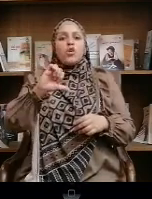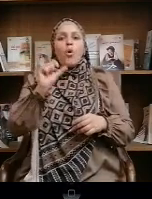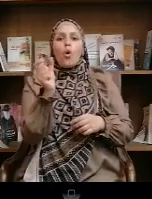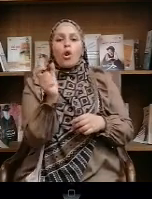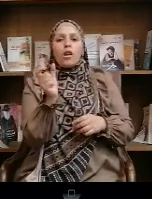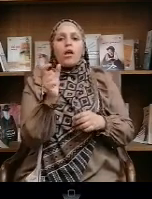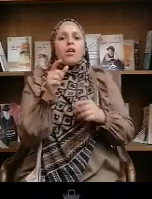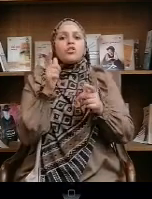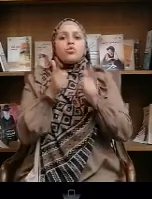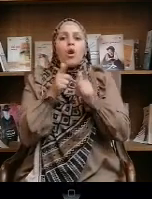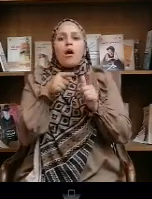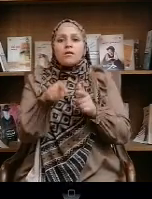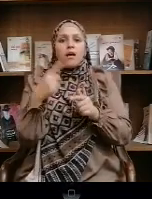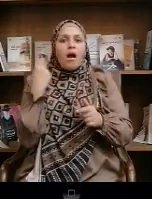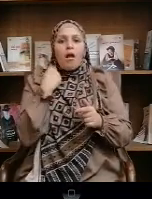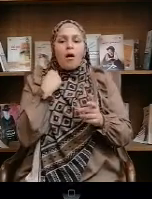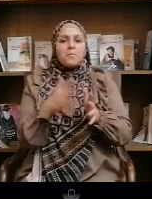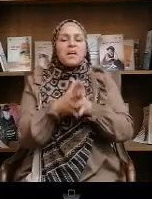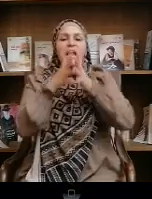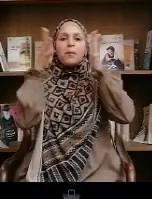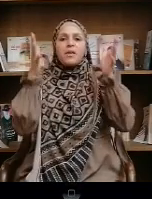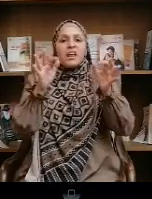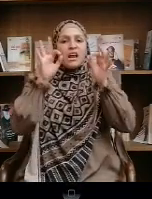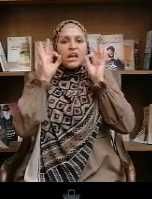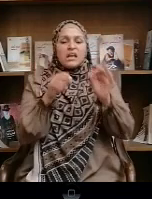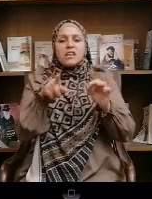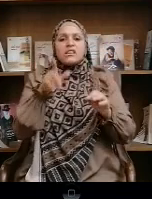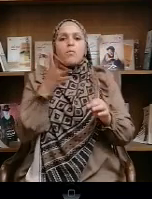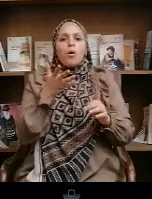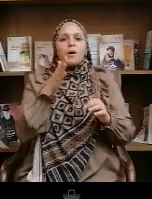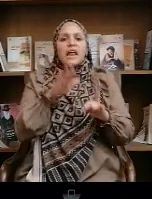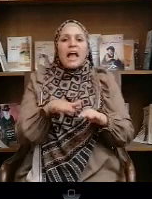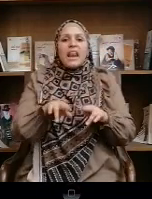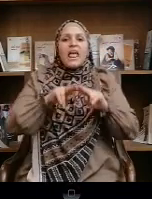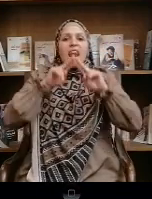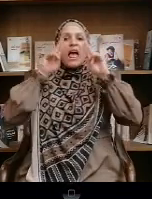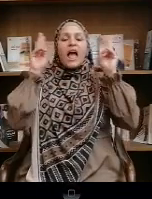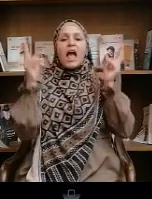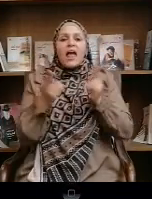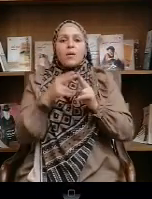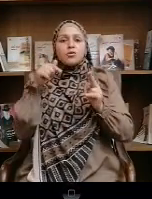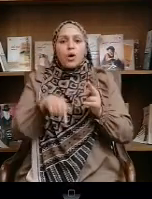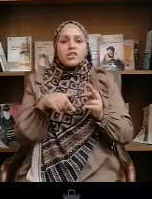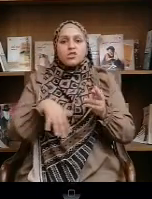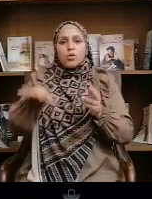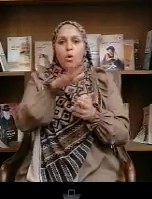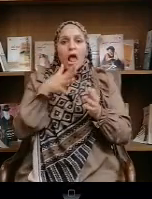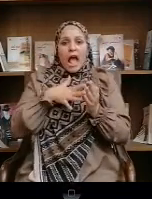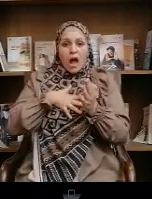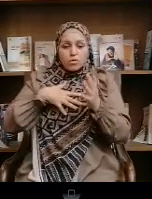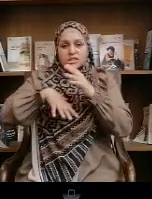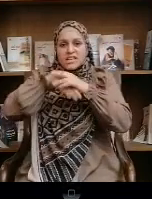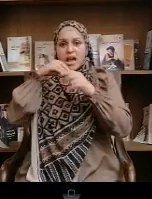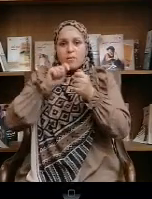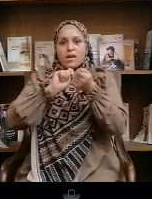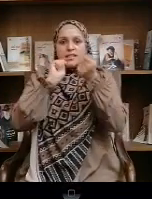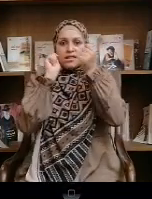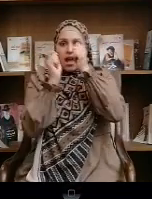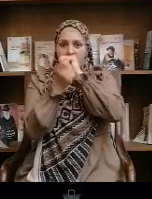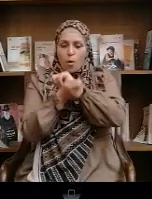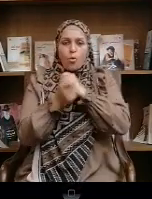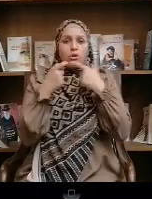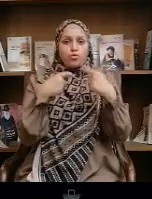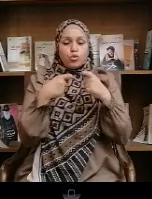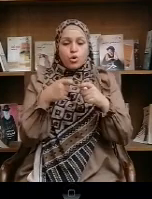جدا وده اللي بيخلي العالم كله النهارده زي ما بيسير في التوجه نحو الرقمنه والتحول الرقمي